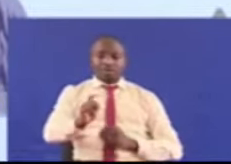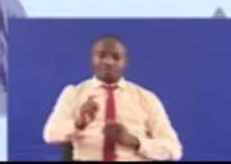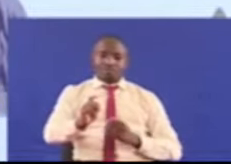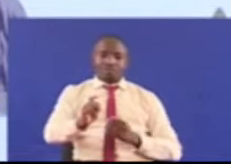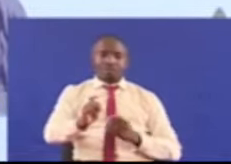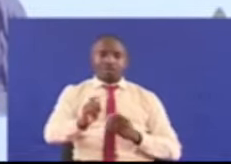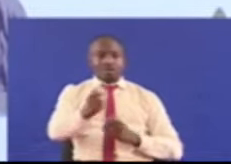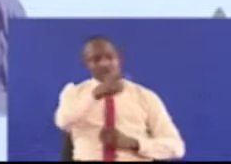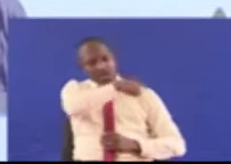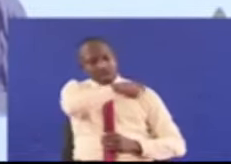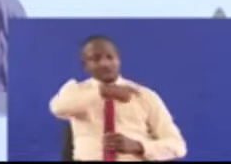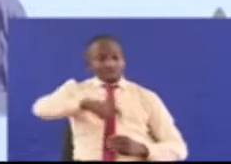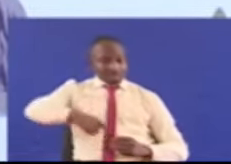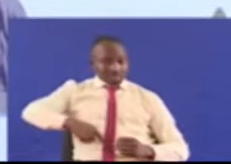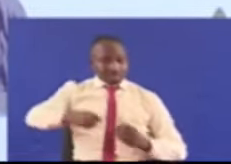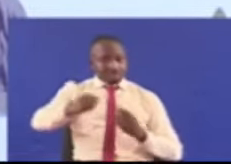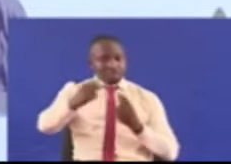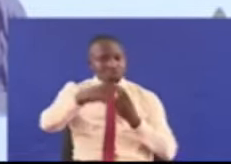Dr. Samia Suluhu Hassan